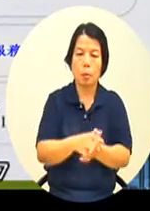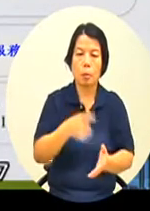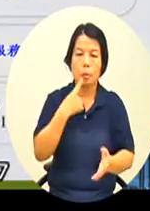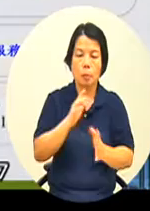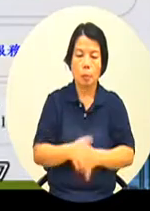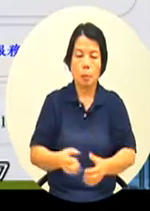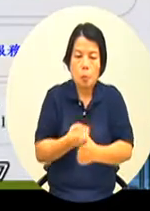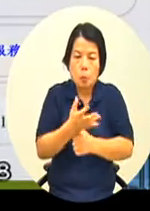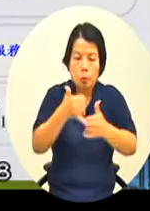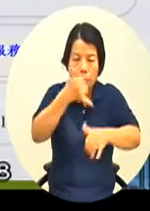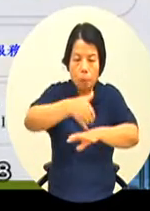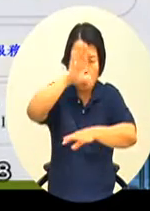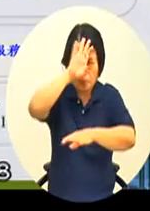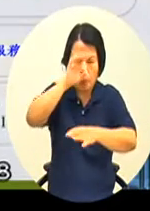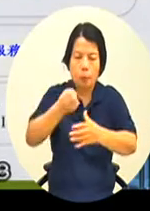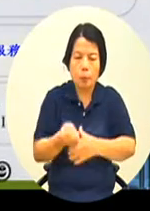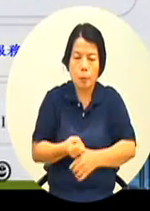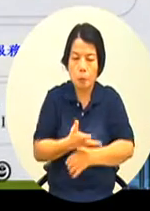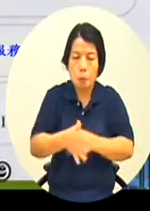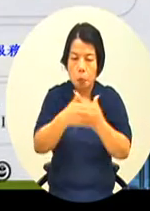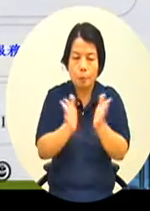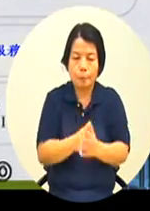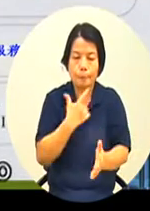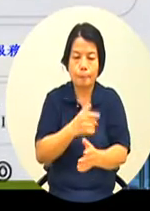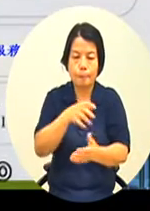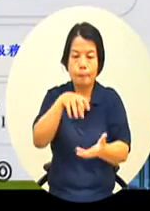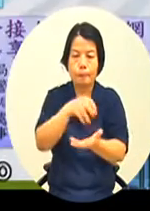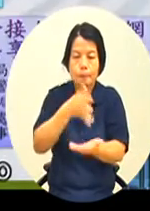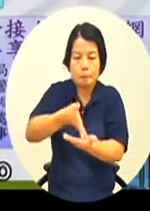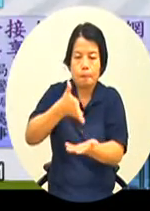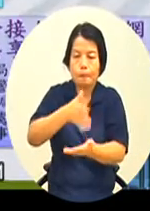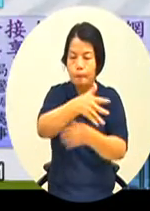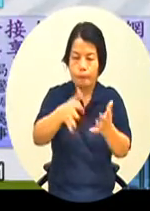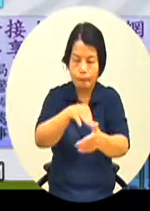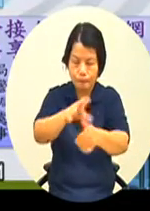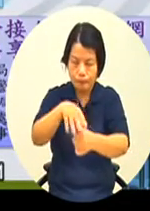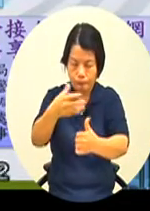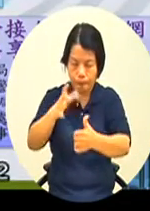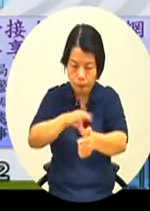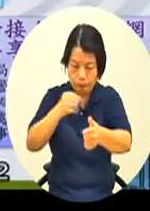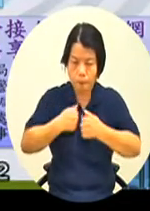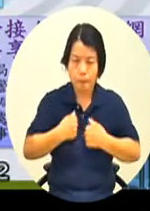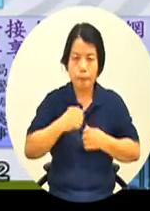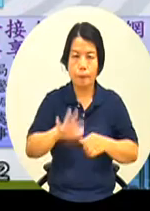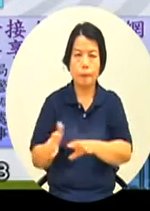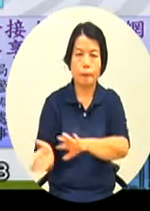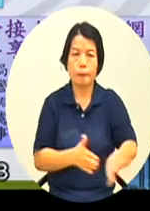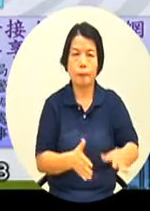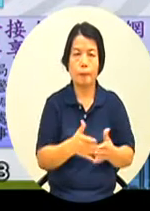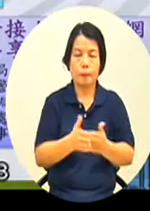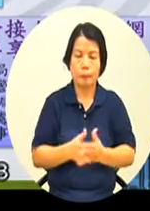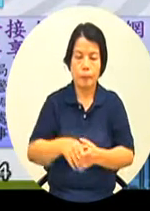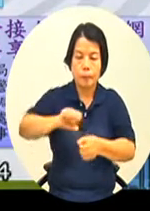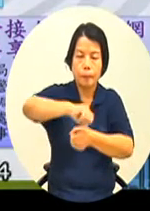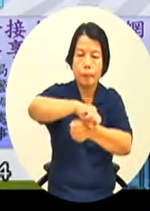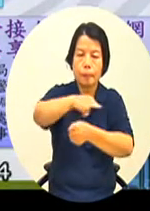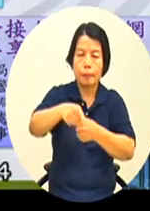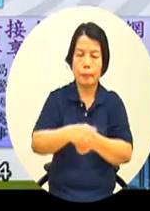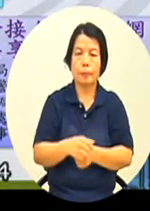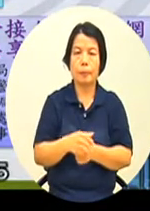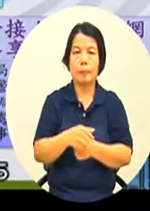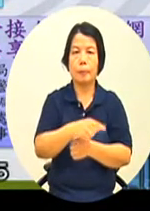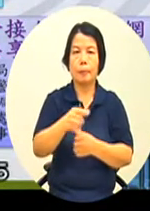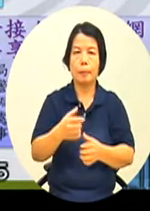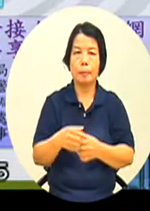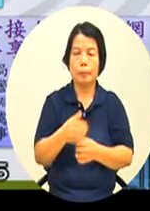讲习。在第七大项。增强资讯能量，强化服务品质部分，第一